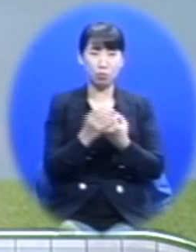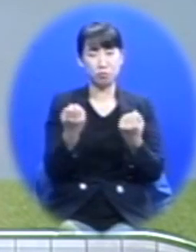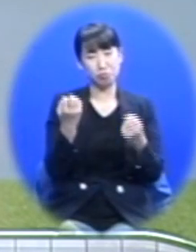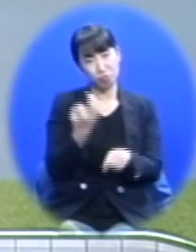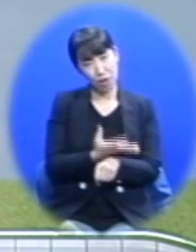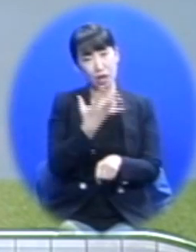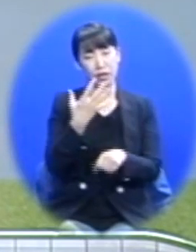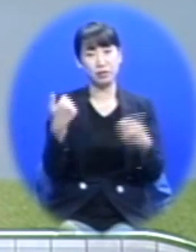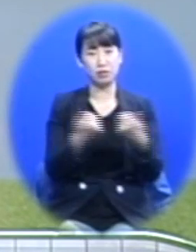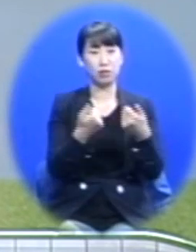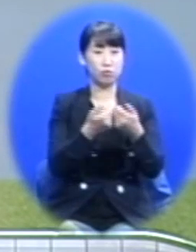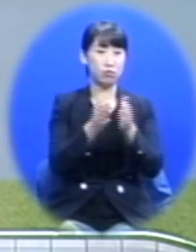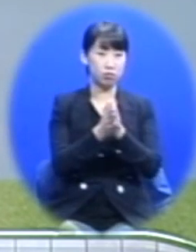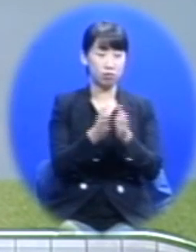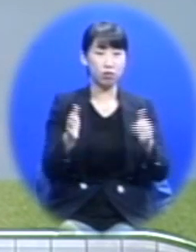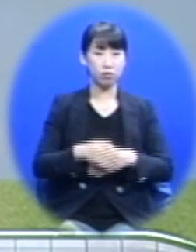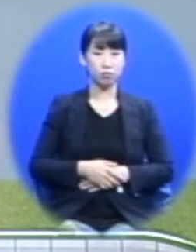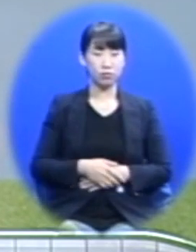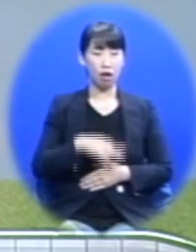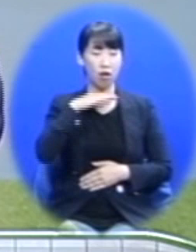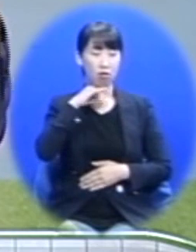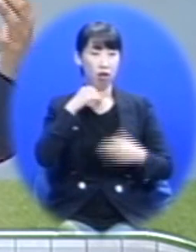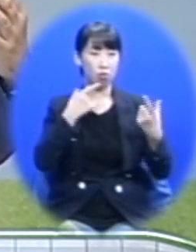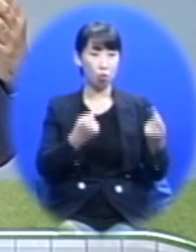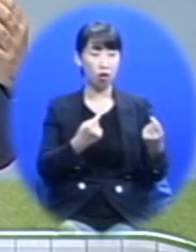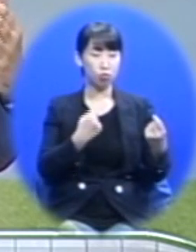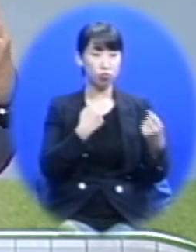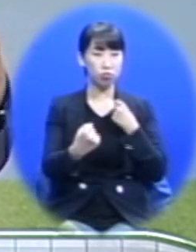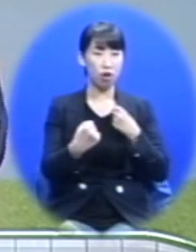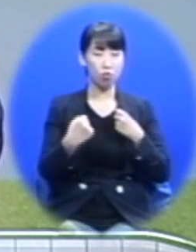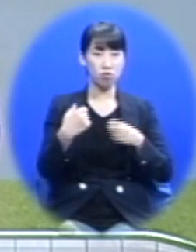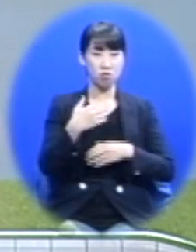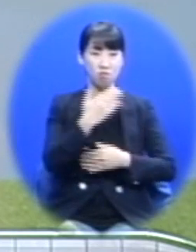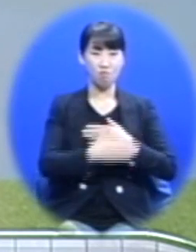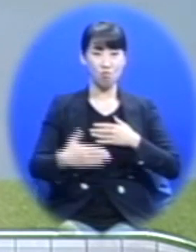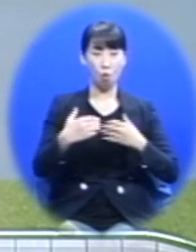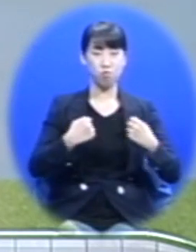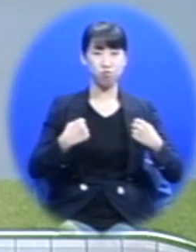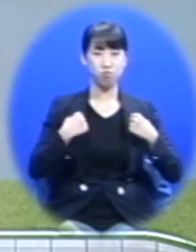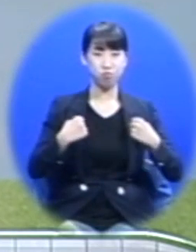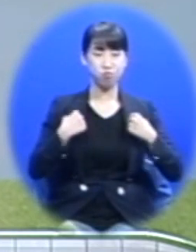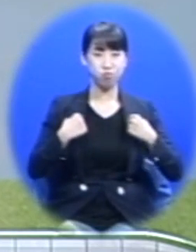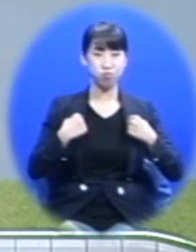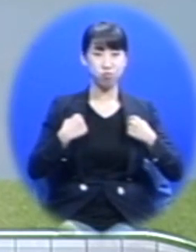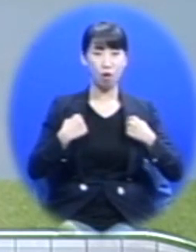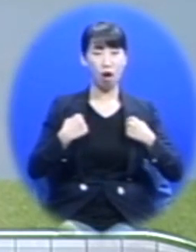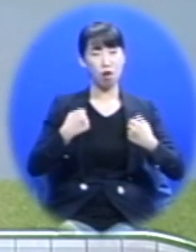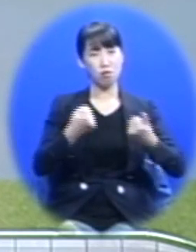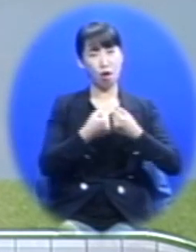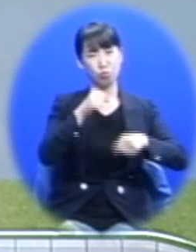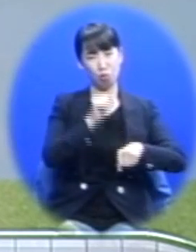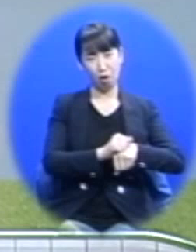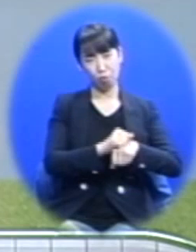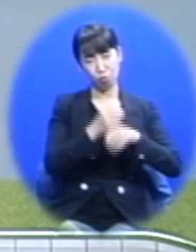상대방 아이를 보니까 벌써 같은 나이인데도 어깨가 딱 벌어지고 벌써 근육질에 싸움을 잘할